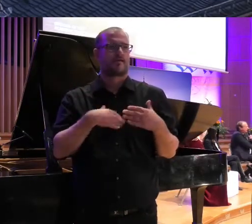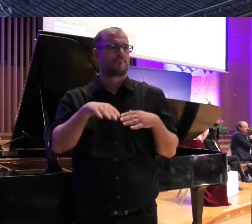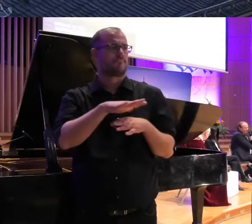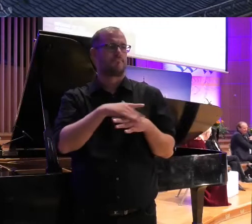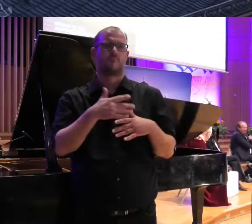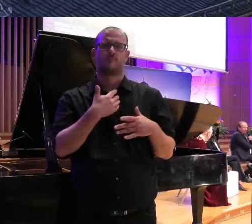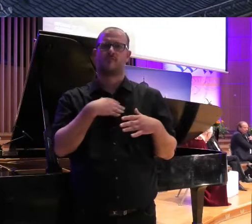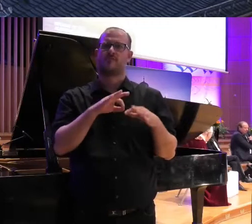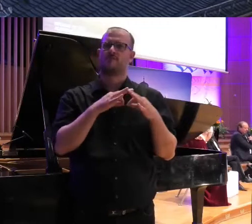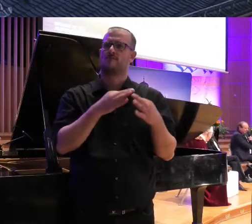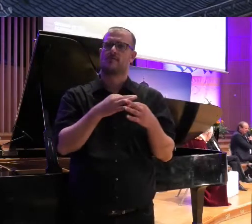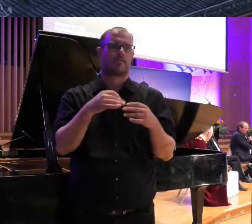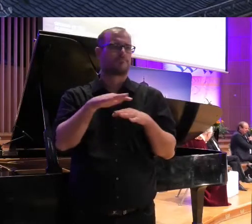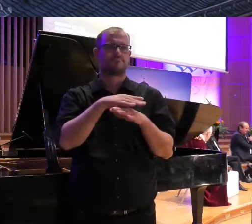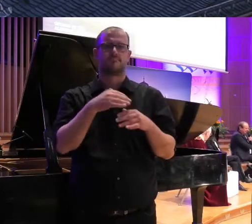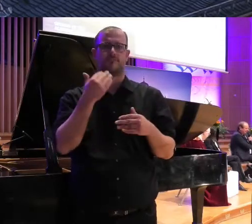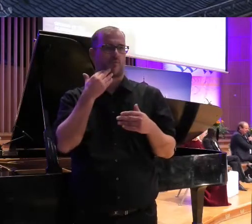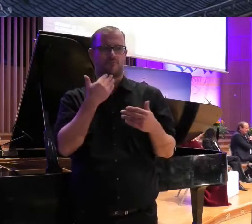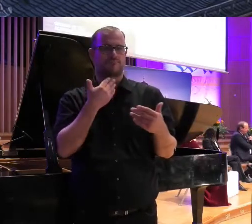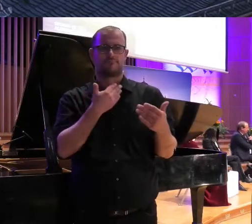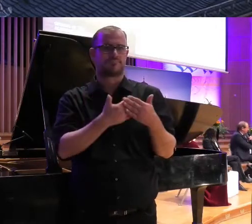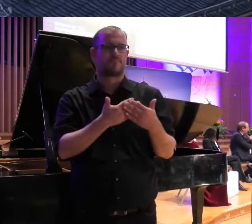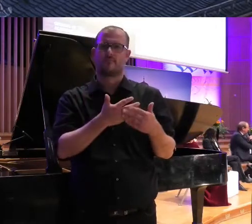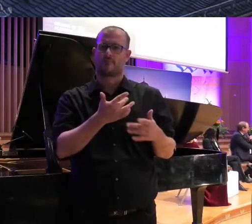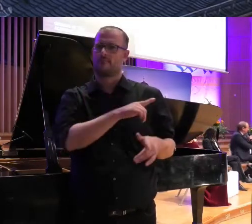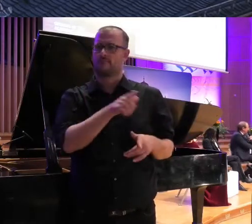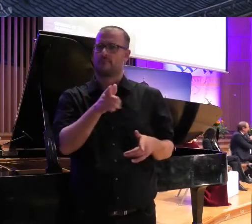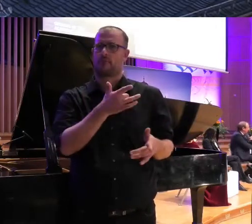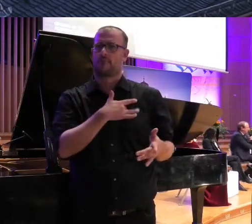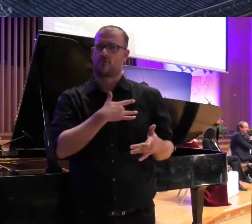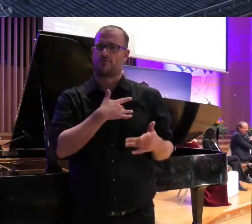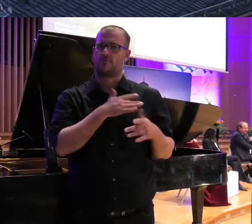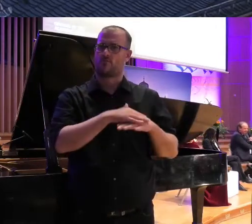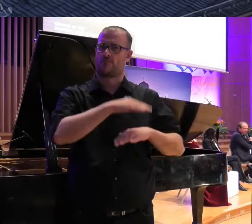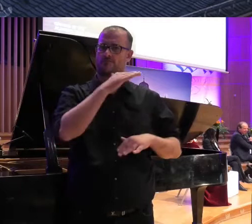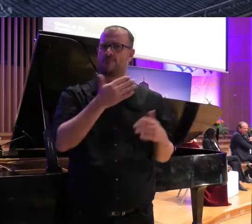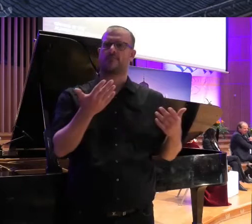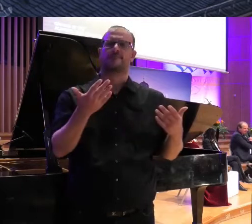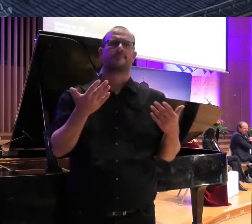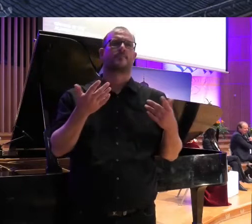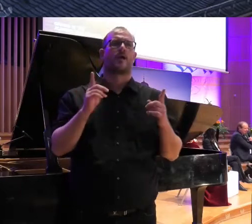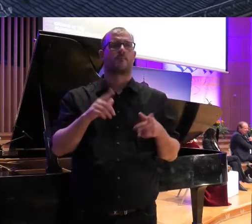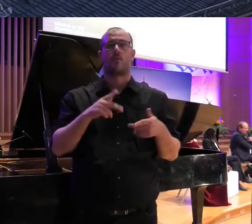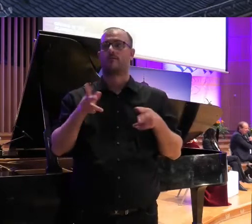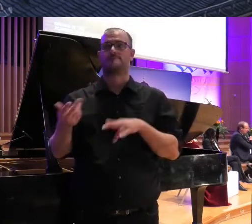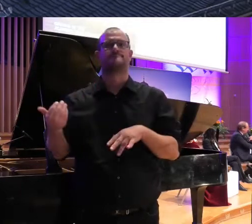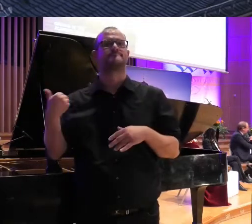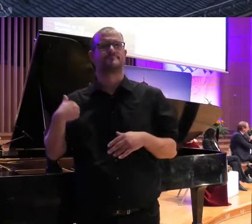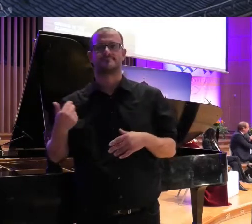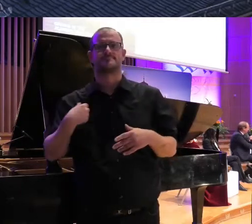Familienangehörige dann unmittelbar von der Flut betroffen hat. Auf der anderen Seite aber eben als Präsident